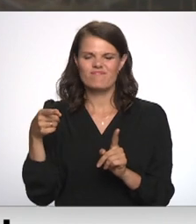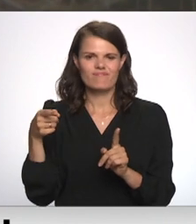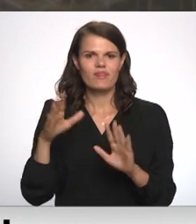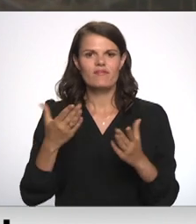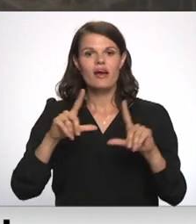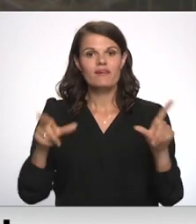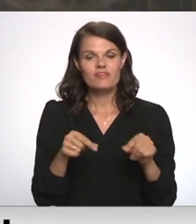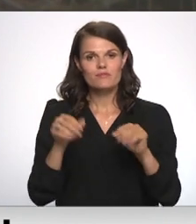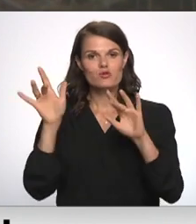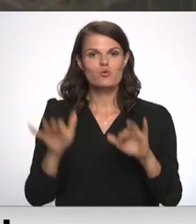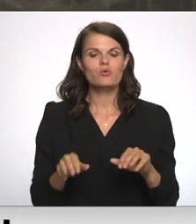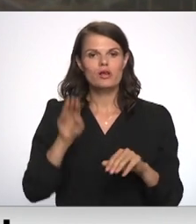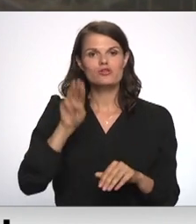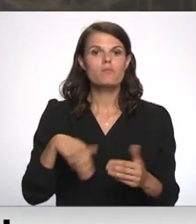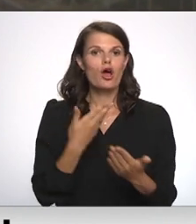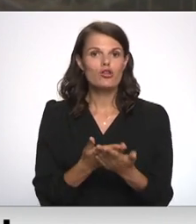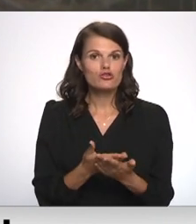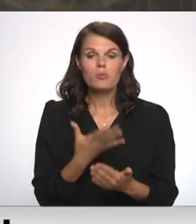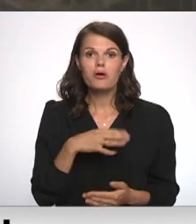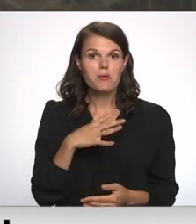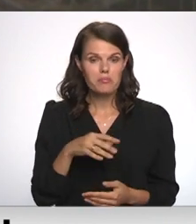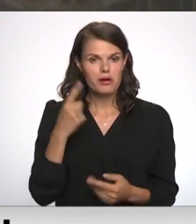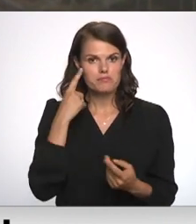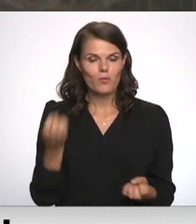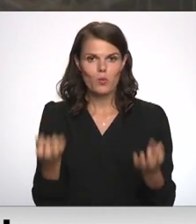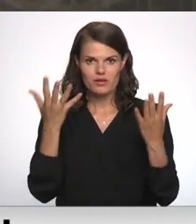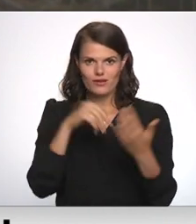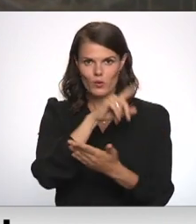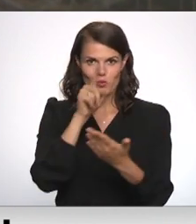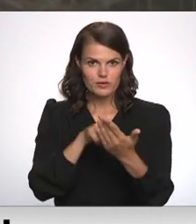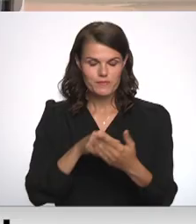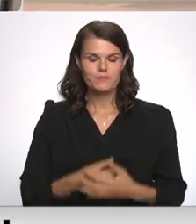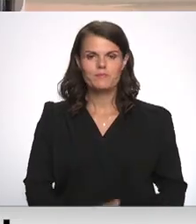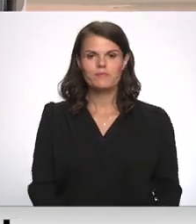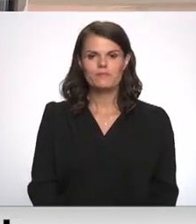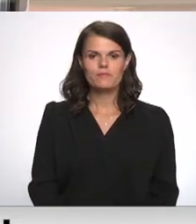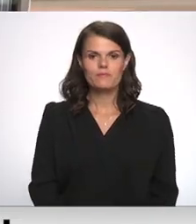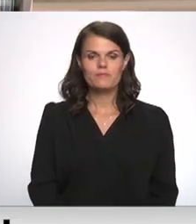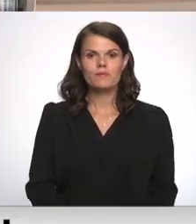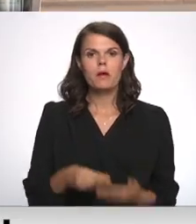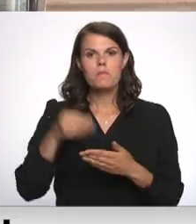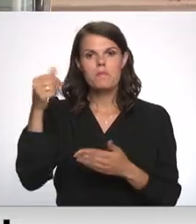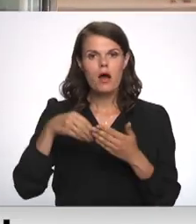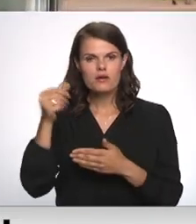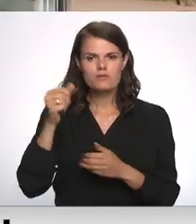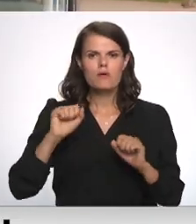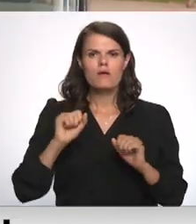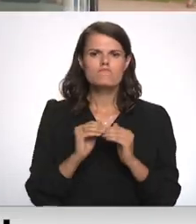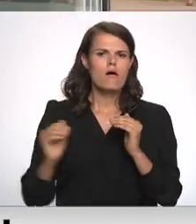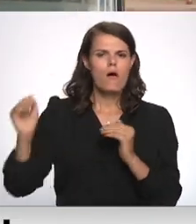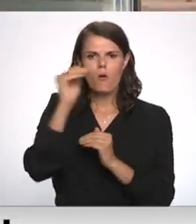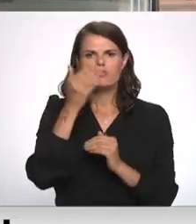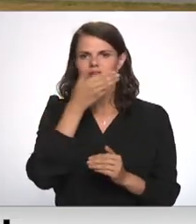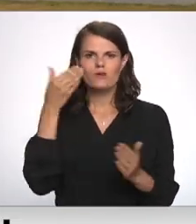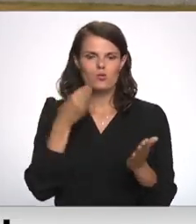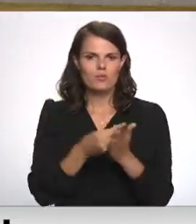vismaz rudens mēnešiem. Kāpēc tā, skaidro Dīnija Jemeļjānova. Rēķinus par augsto siltumenerģijas tarifu